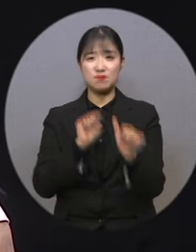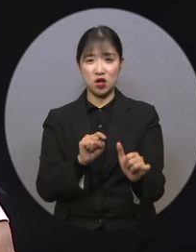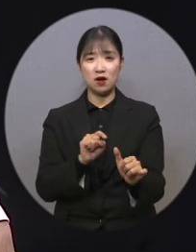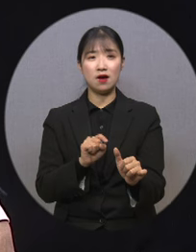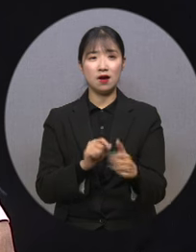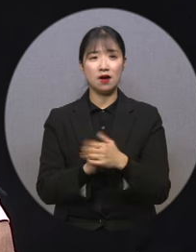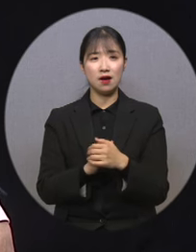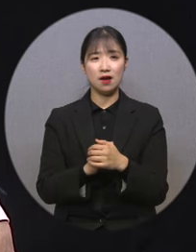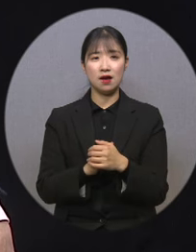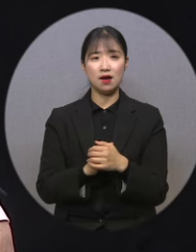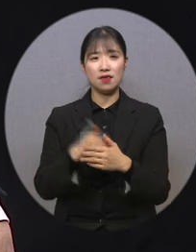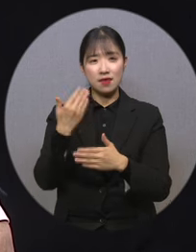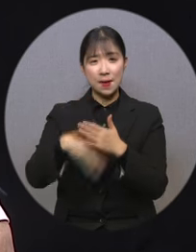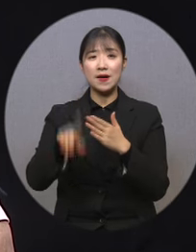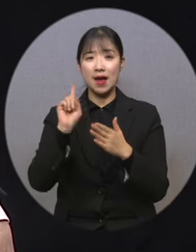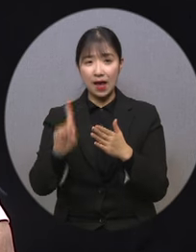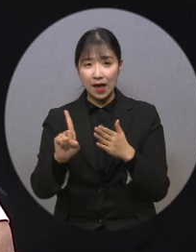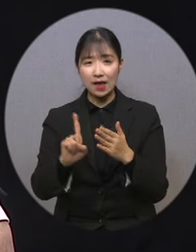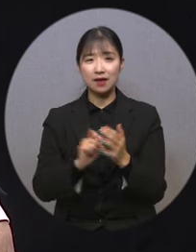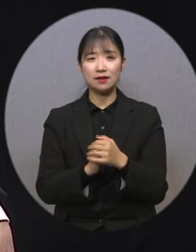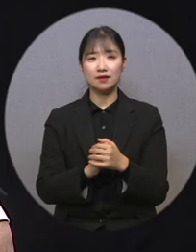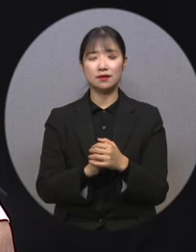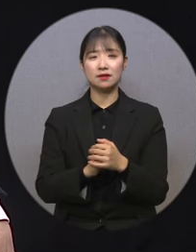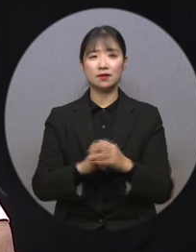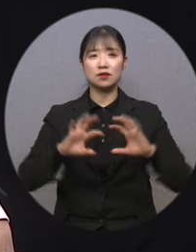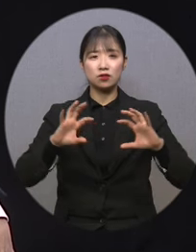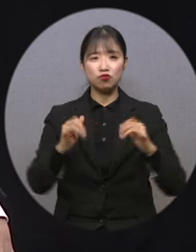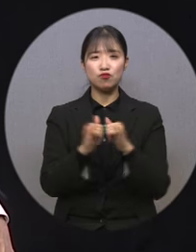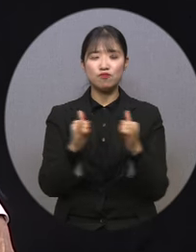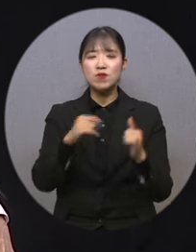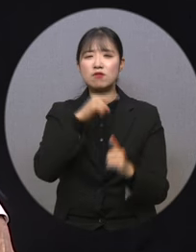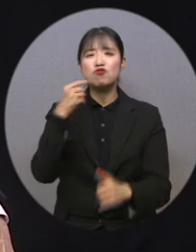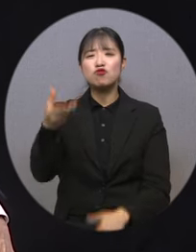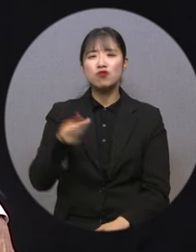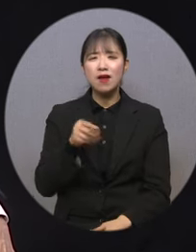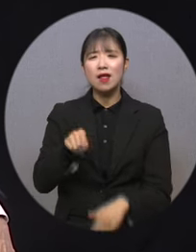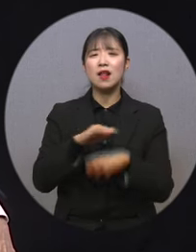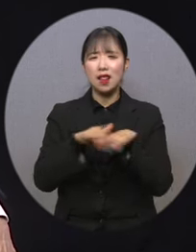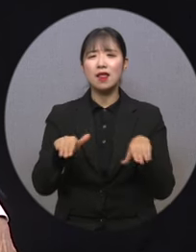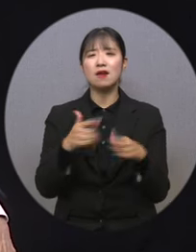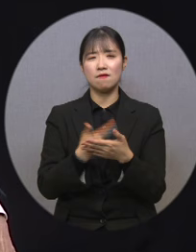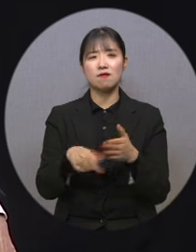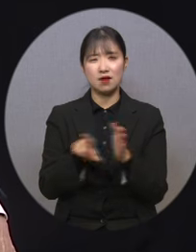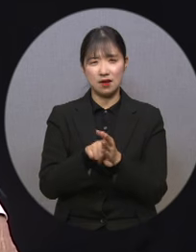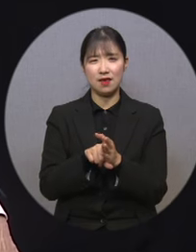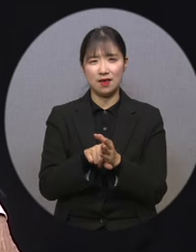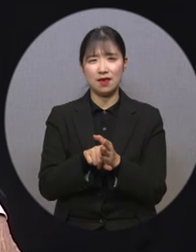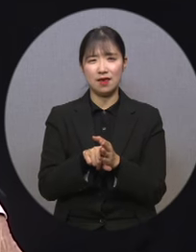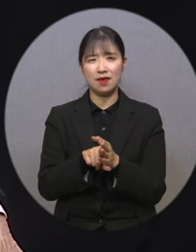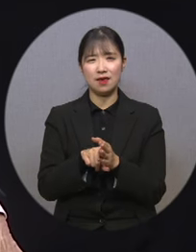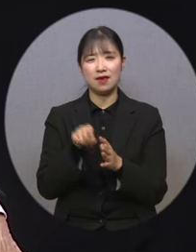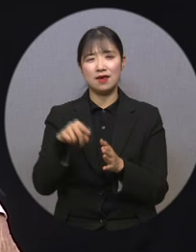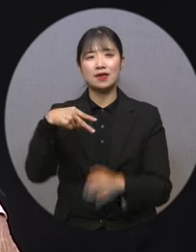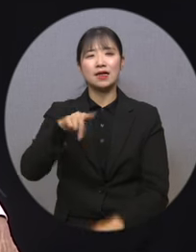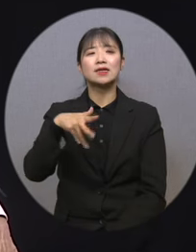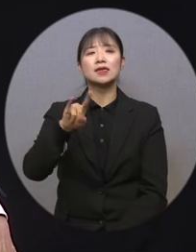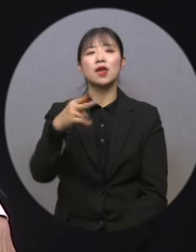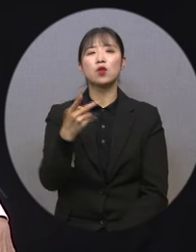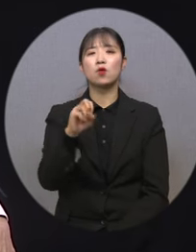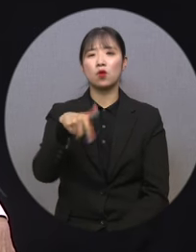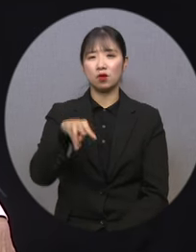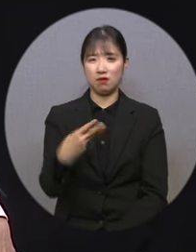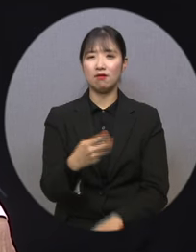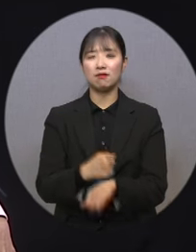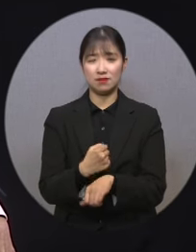긴급명령이고 나머지 1개는 국민들의 부채를 해결해 주기 위해서 사채동결.